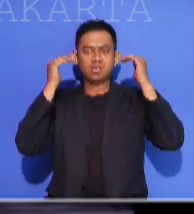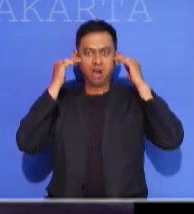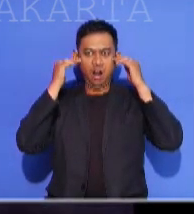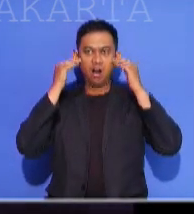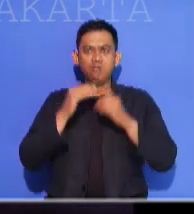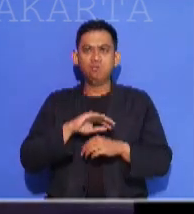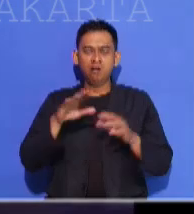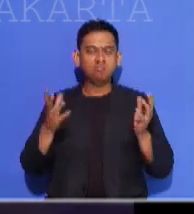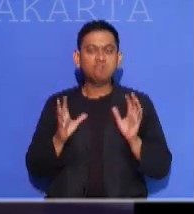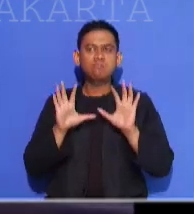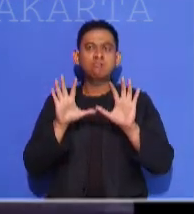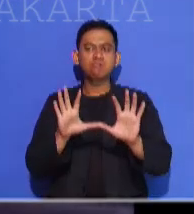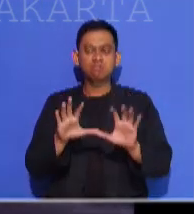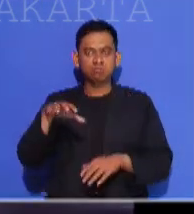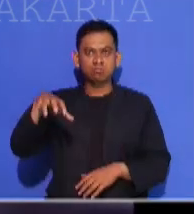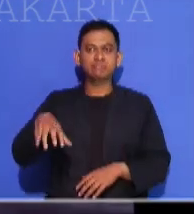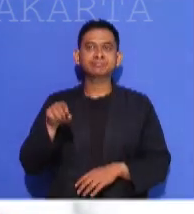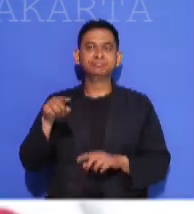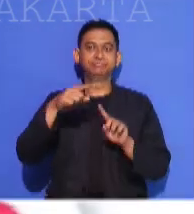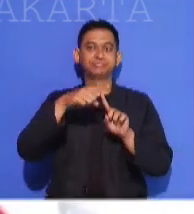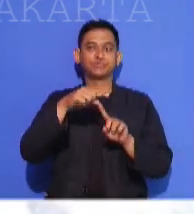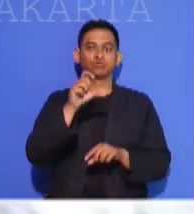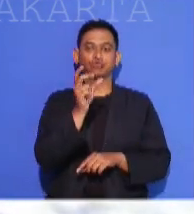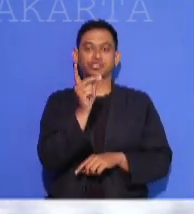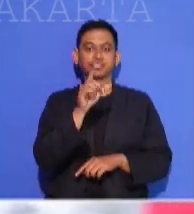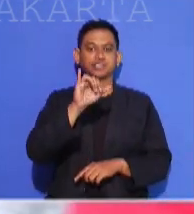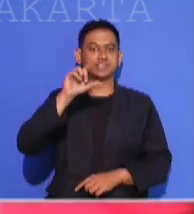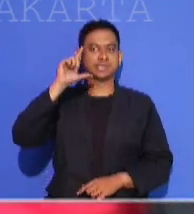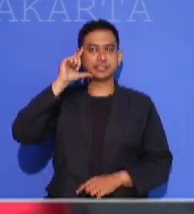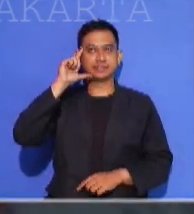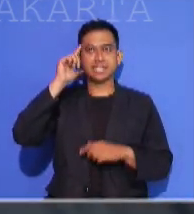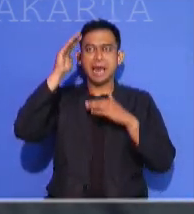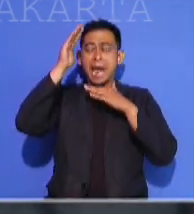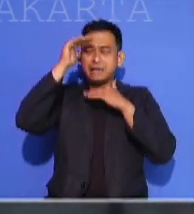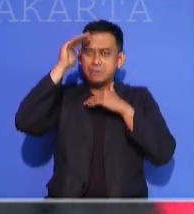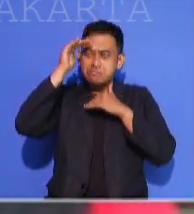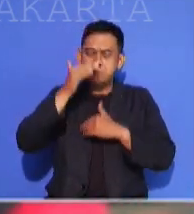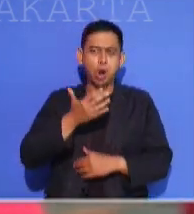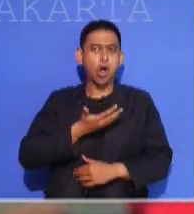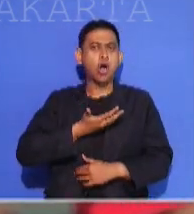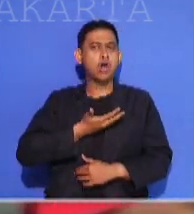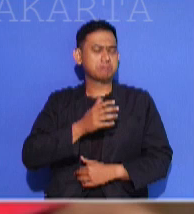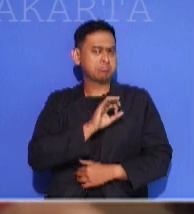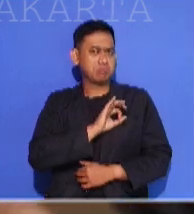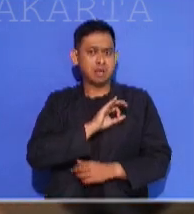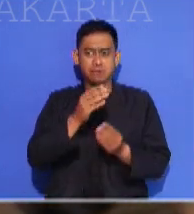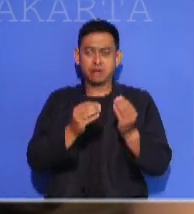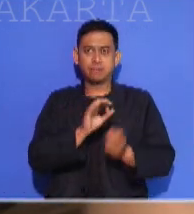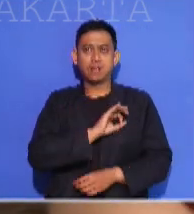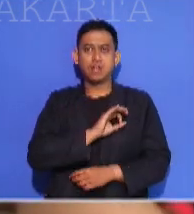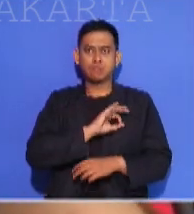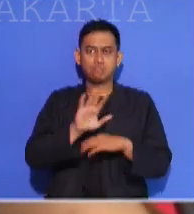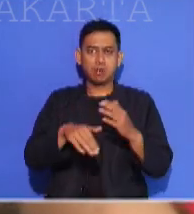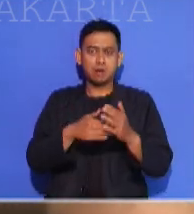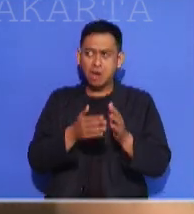kalelurahan bangunkerto Kapan Won Turi Kabupaten Sleman ini berharap presiden dan wakil presiden baru diberikan kelancaran dan kemudahan untuk